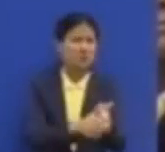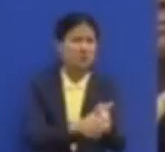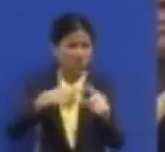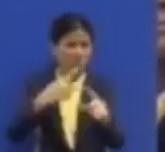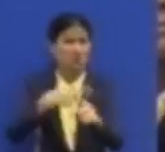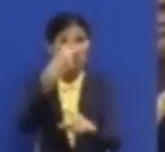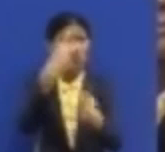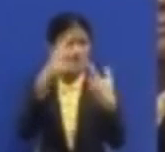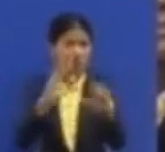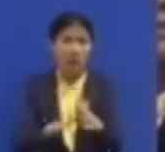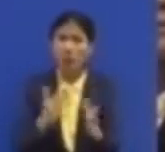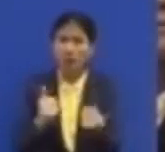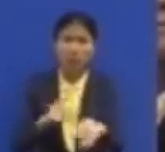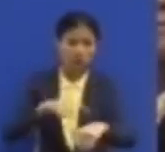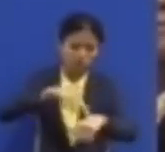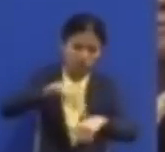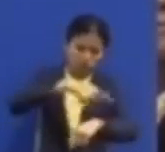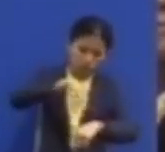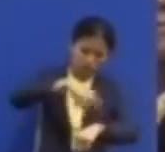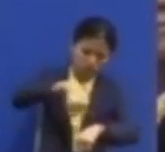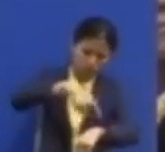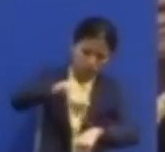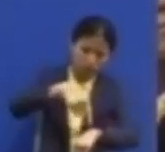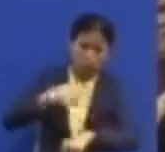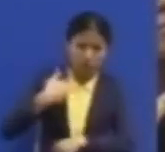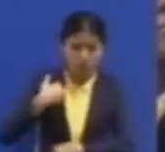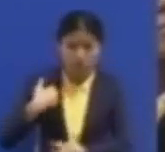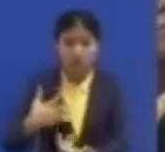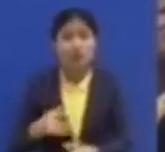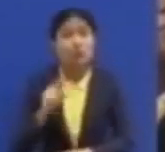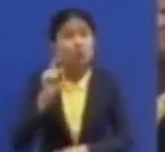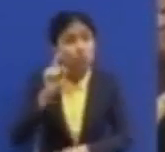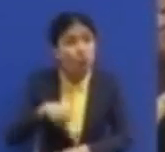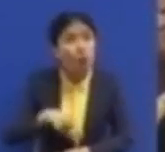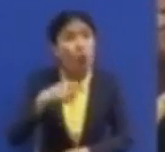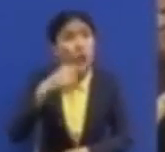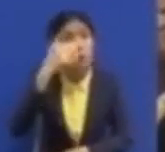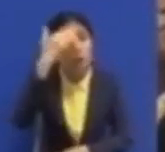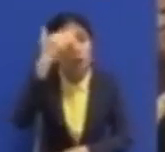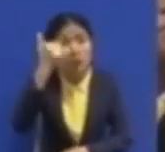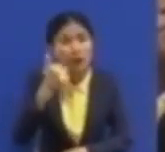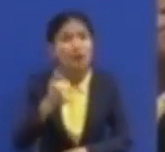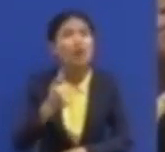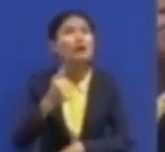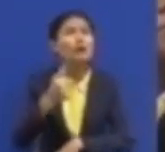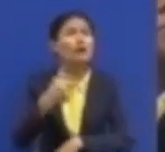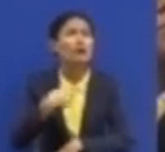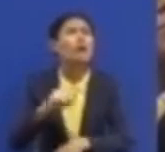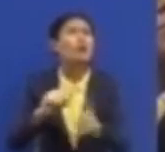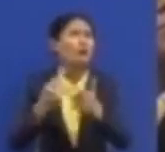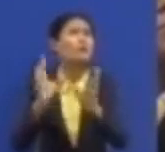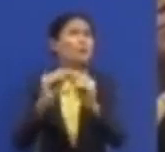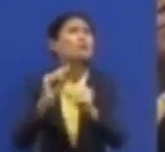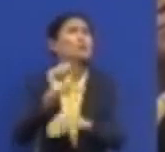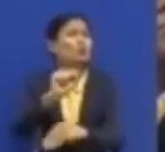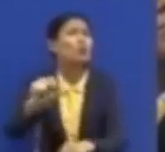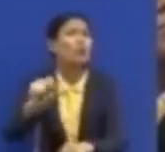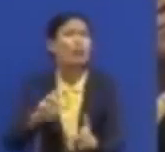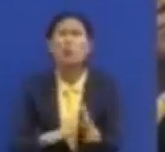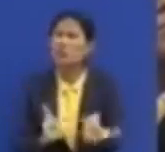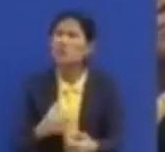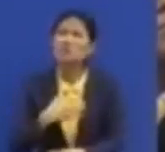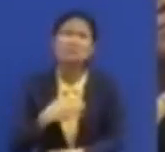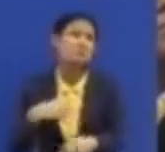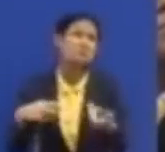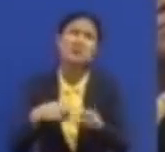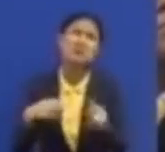ที่สูญเสียยาวนานมากความจริงแล้ววันนี้มันไม่ควรที่จะเกิดปัญหาอุปสรรคใดๆขึ้นมาอีกประเทศควรจะเดินหน้า